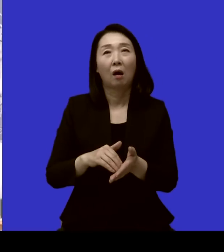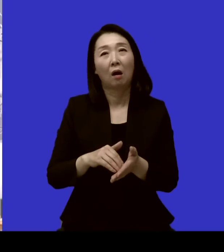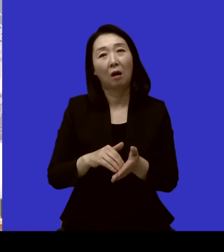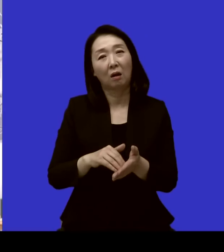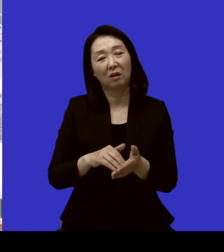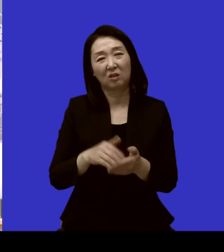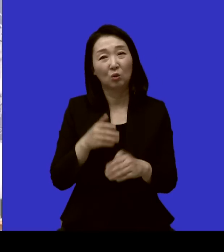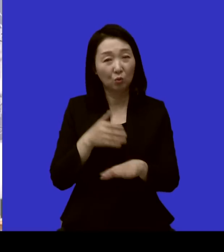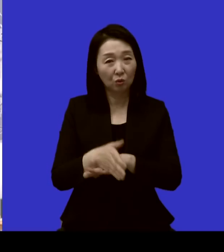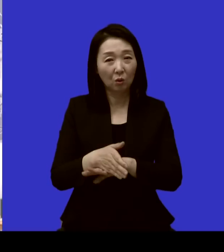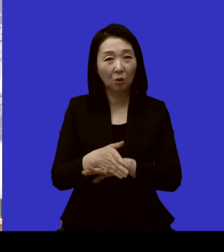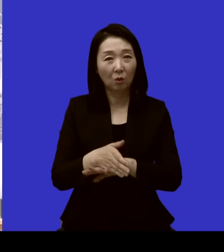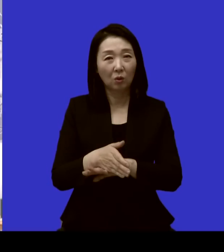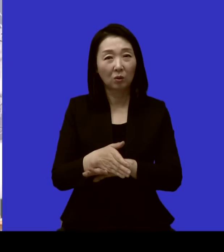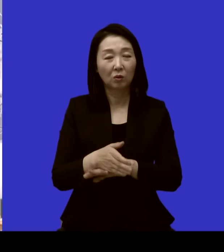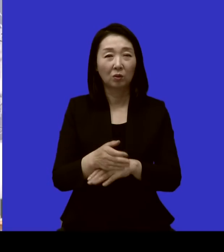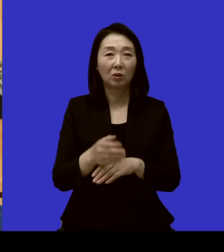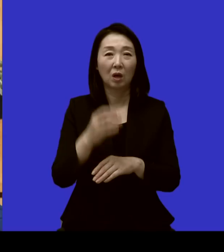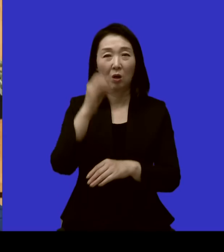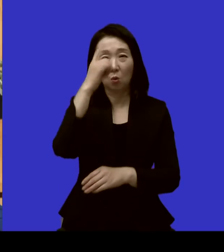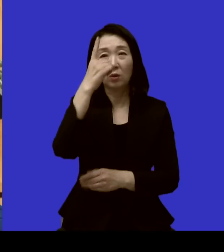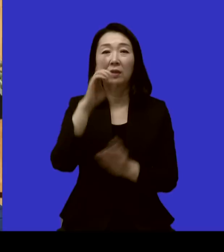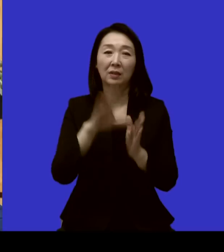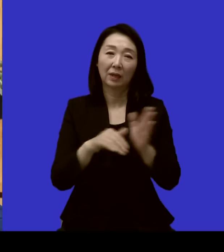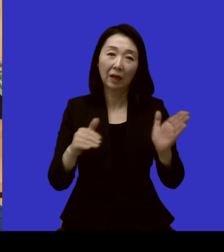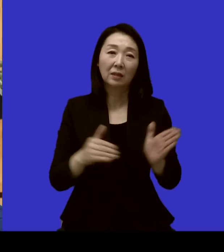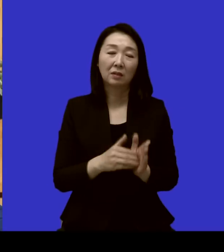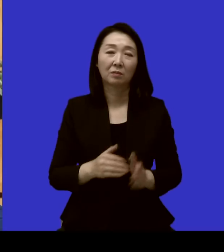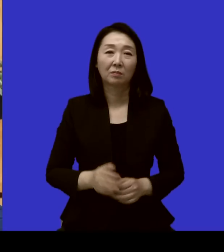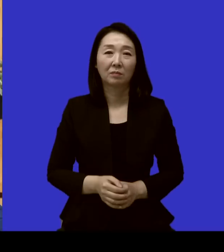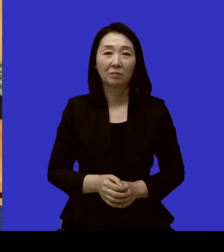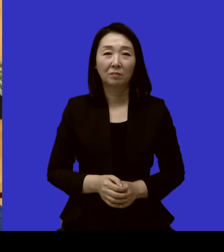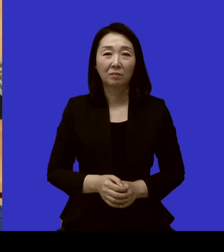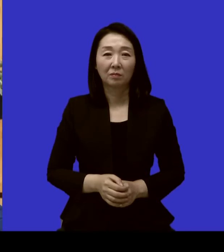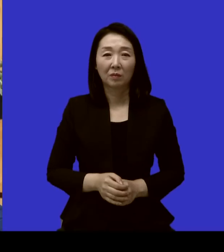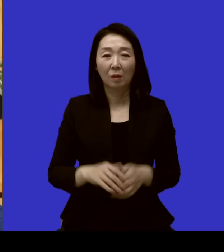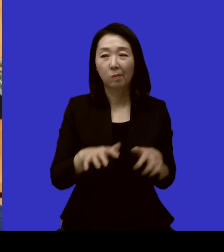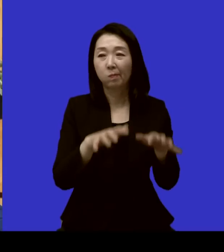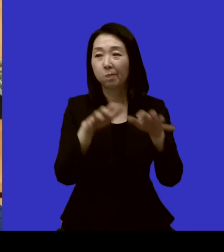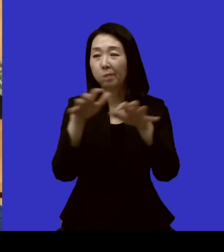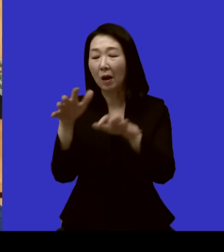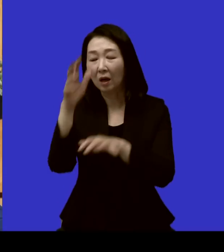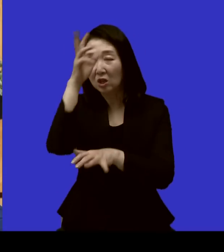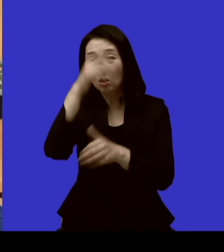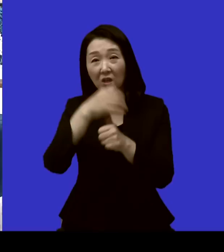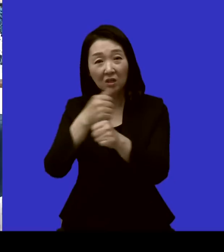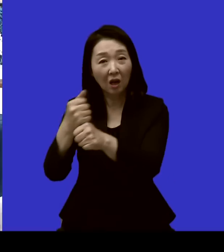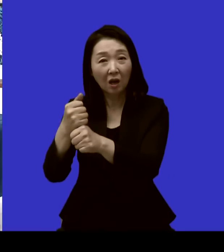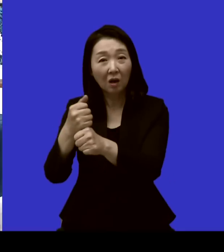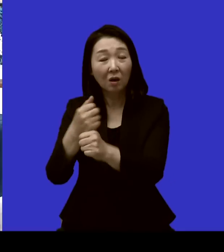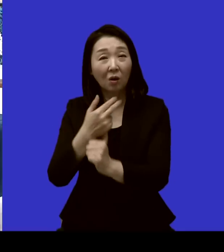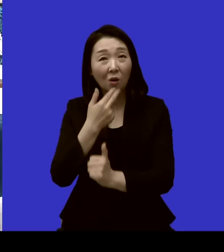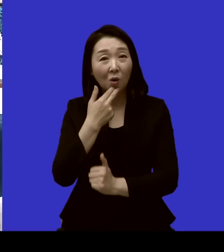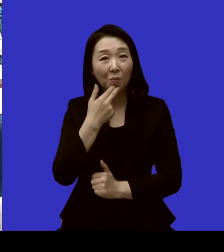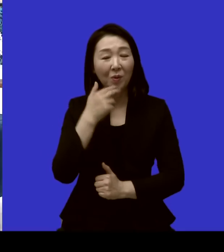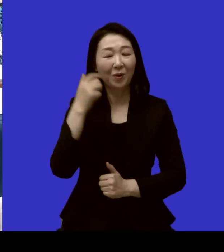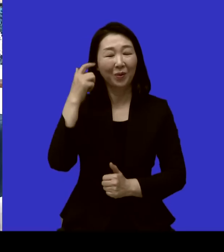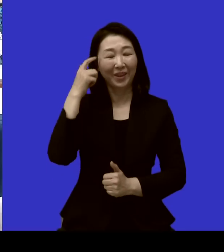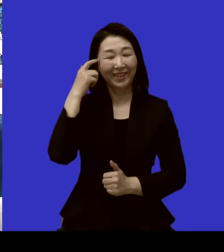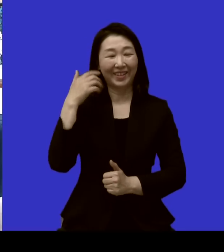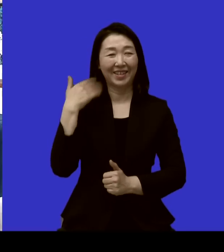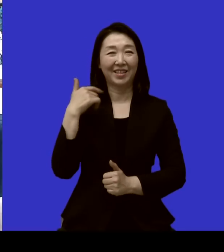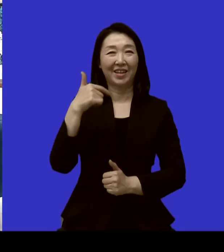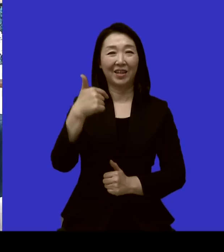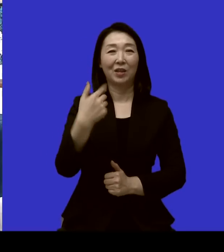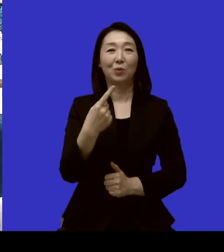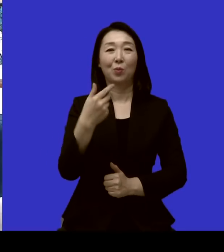그게 고등학교 1학년 때까지. 예, 그럼 계속 그렇게 몰려다니다가 뭐 경찰한테 잡히거나 뭐 끌려가거나 그런 적은 없었어요? 노태우 대통령 시절에 예.